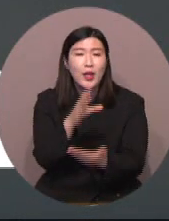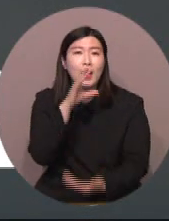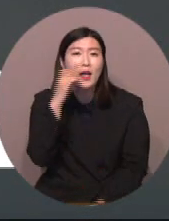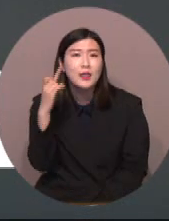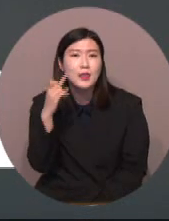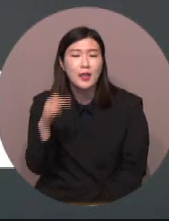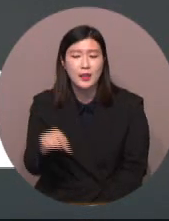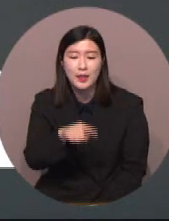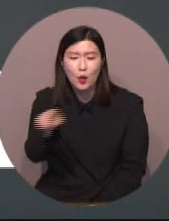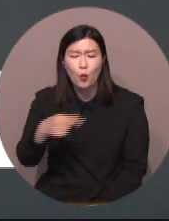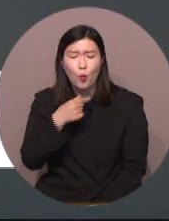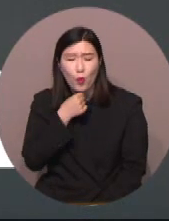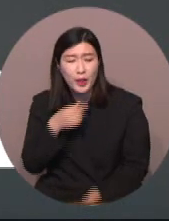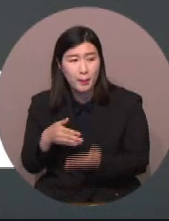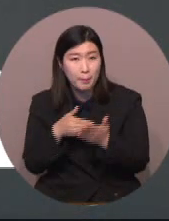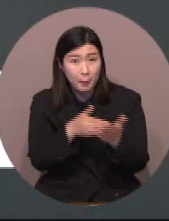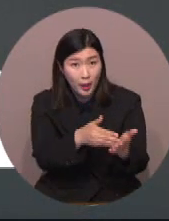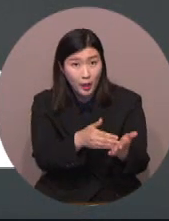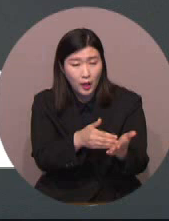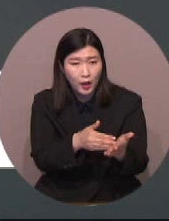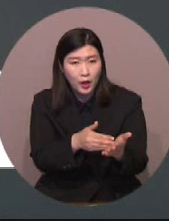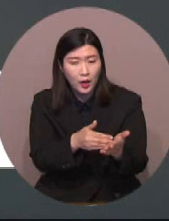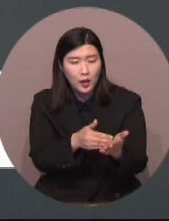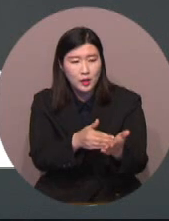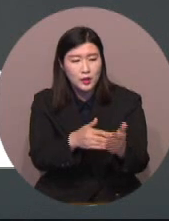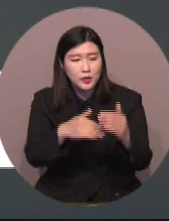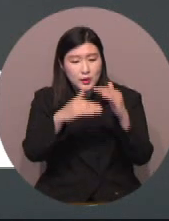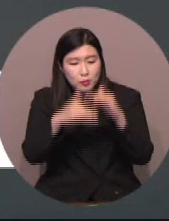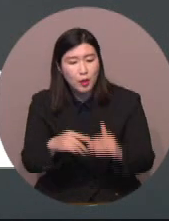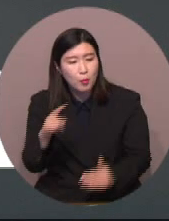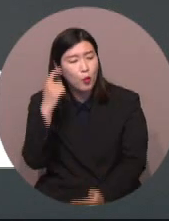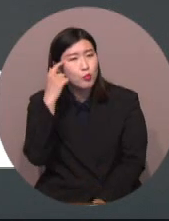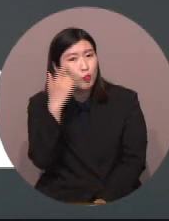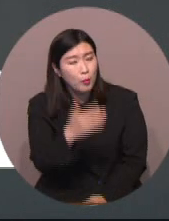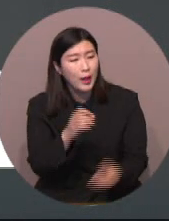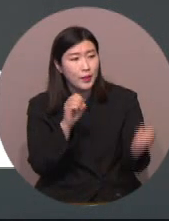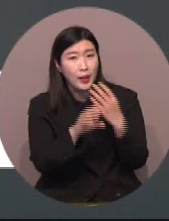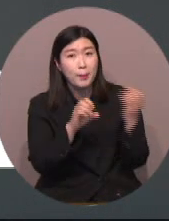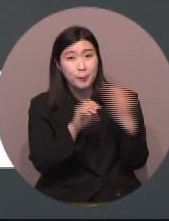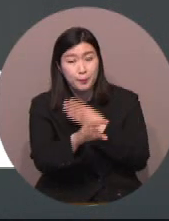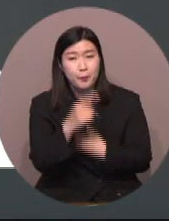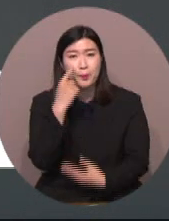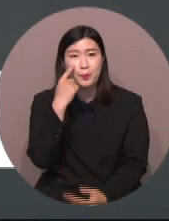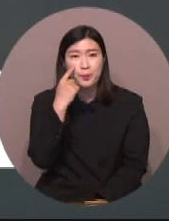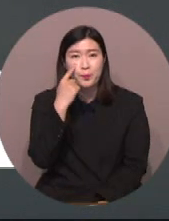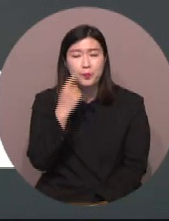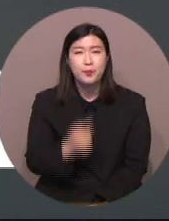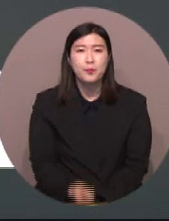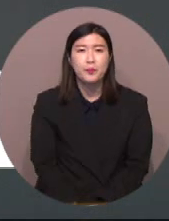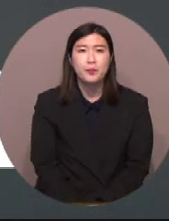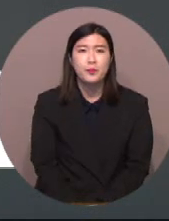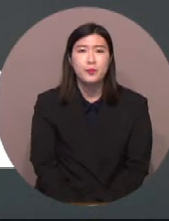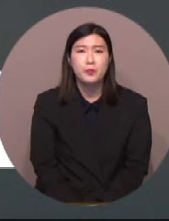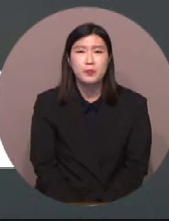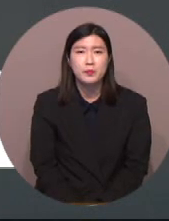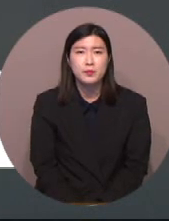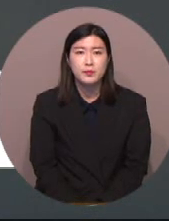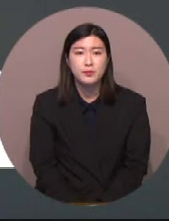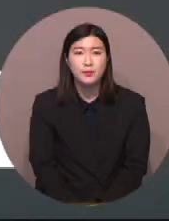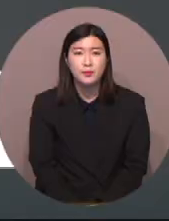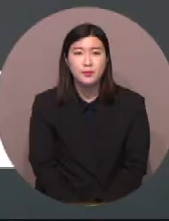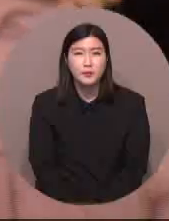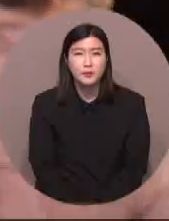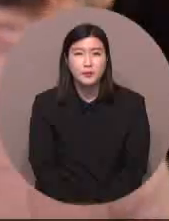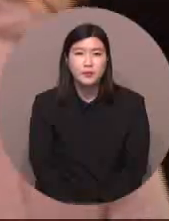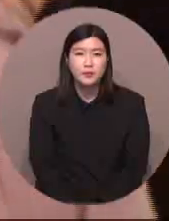아산 지역 주민들이 원하는 공약과 이에 후보들은 어떤 비전을 갖고 있는지 확인해 봅니다 김광현 기자가 보도합니다